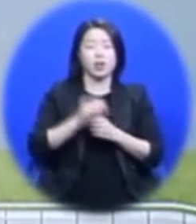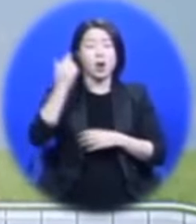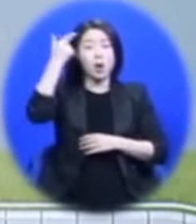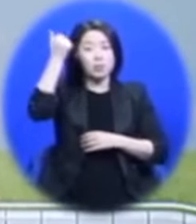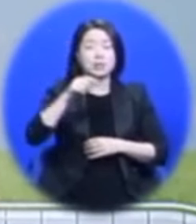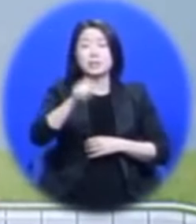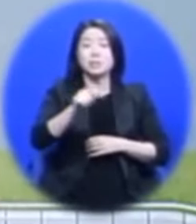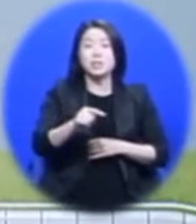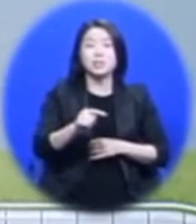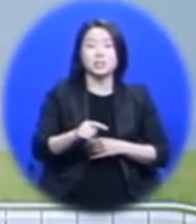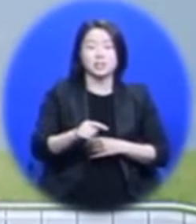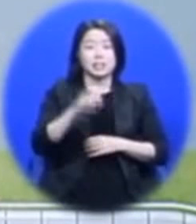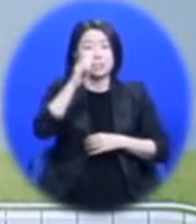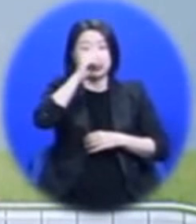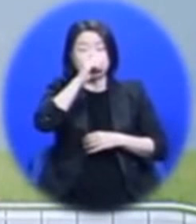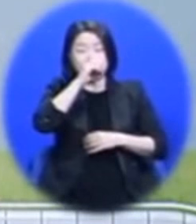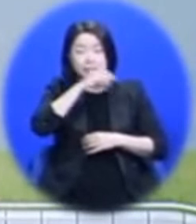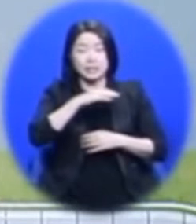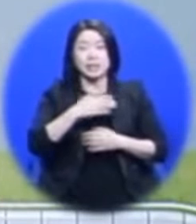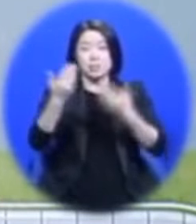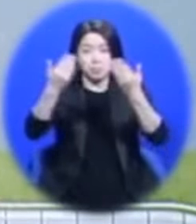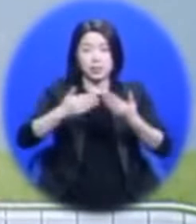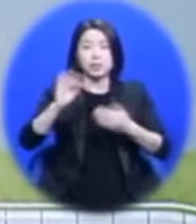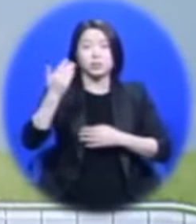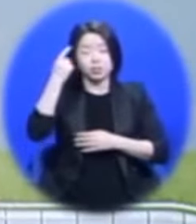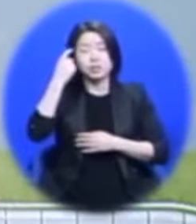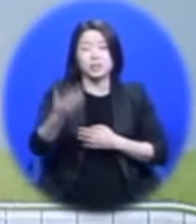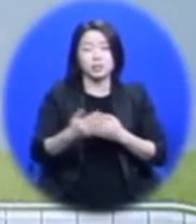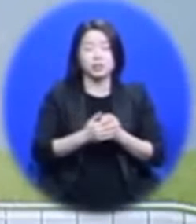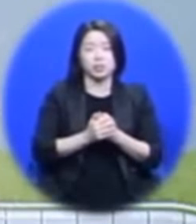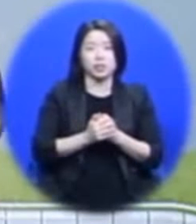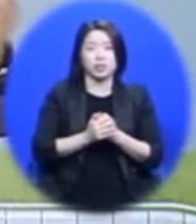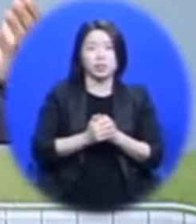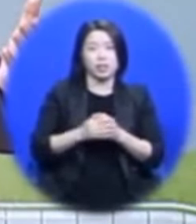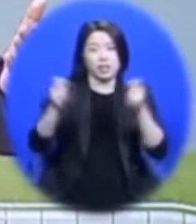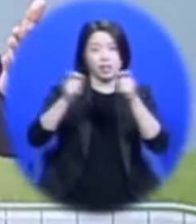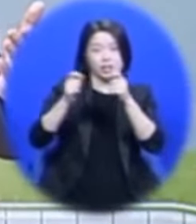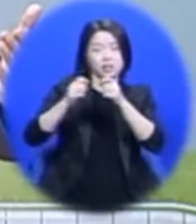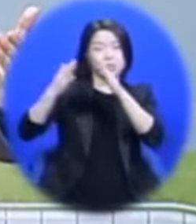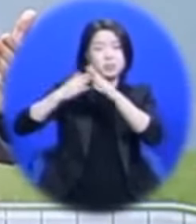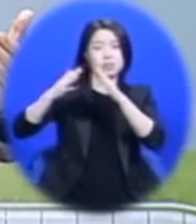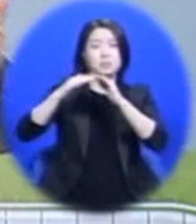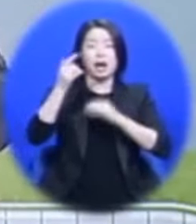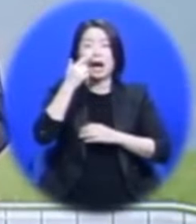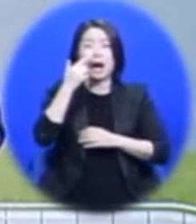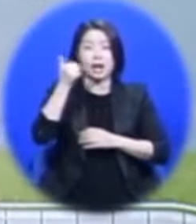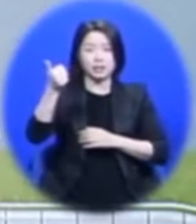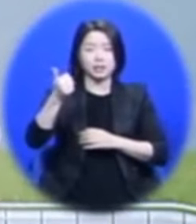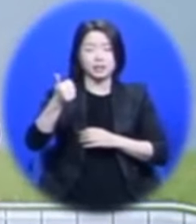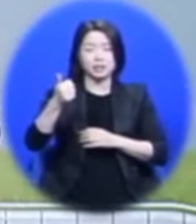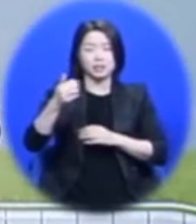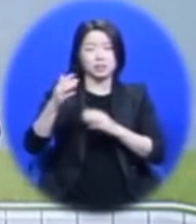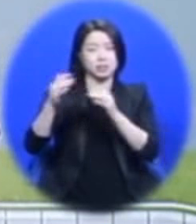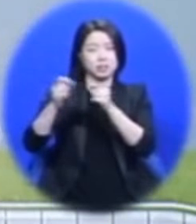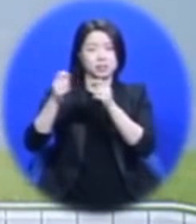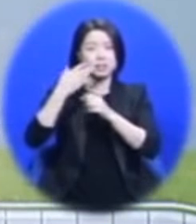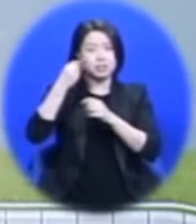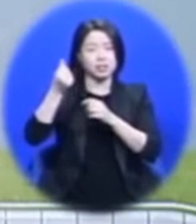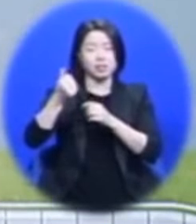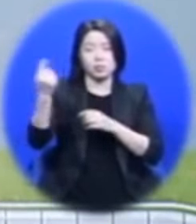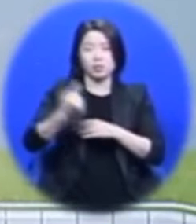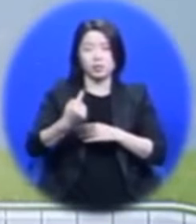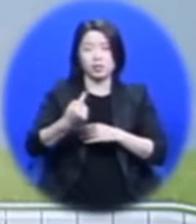목사님 이거는 그냥 받아도 되는 거지요. 뭔데요? 옆집 아저씨가 왔는데